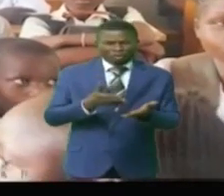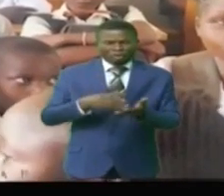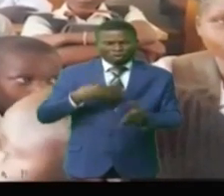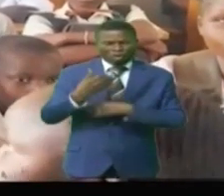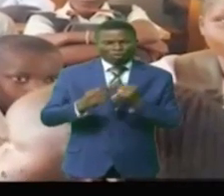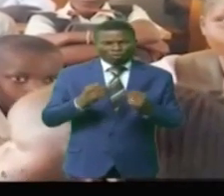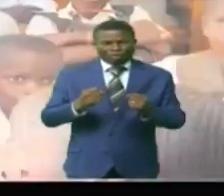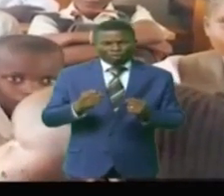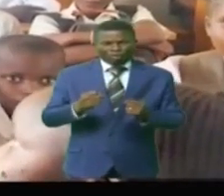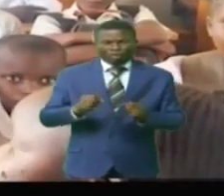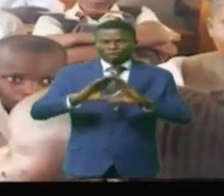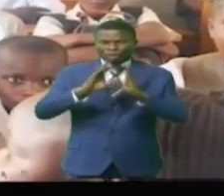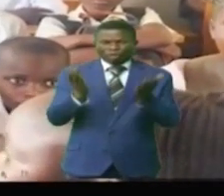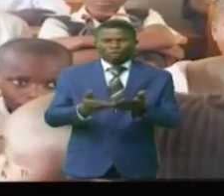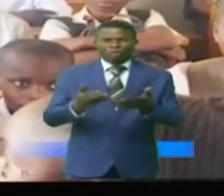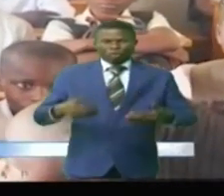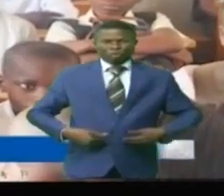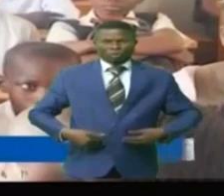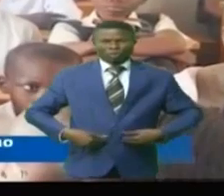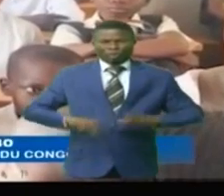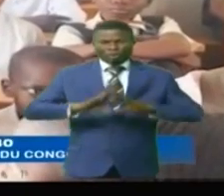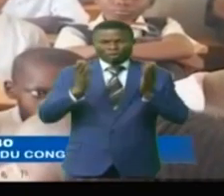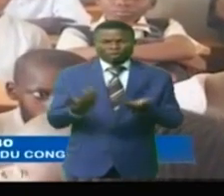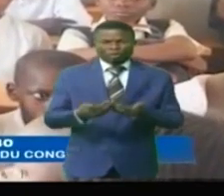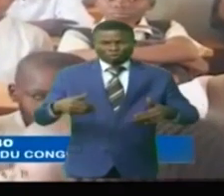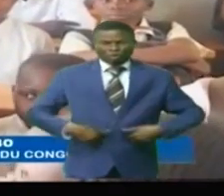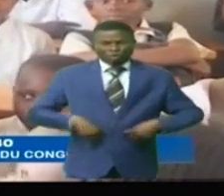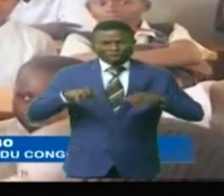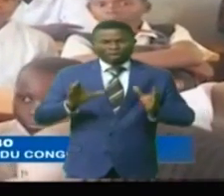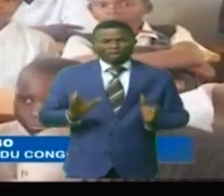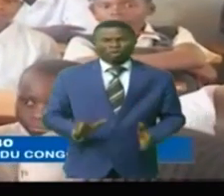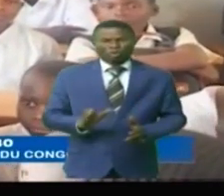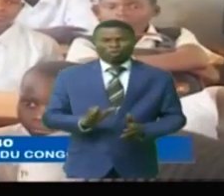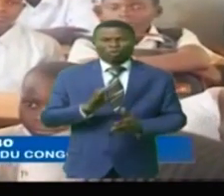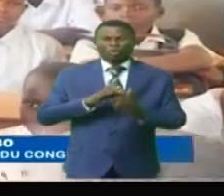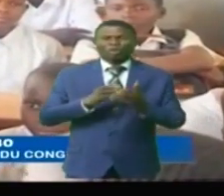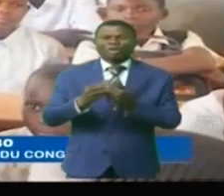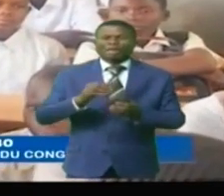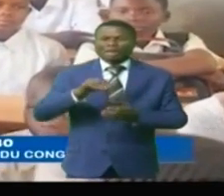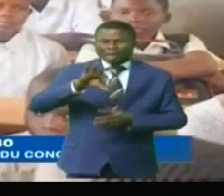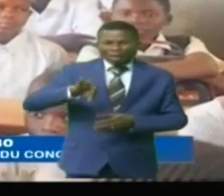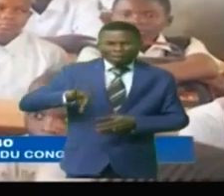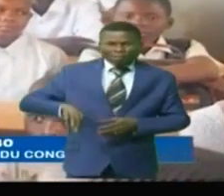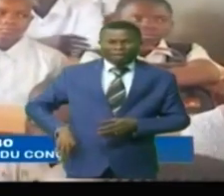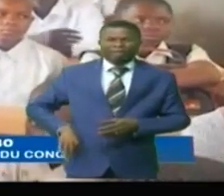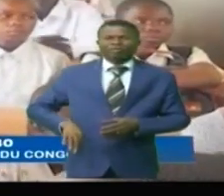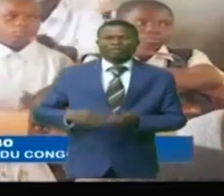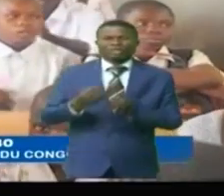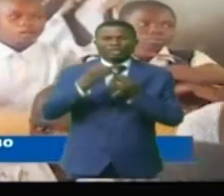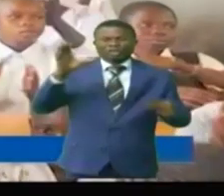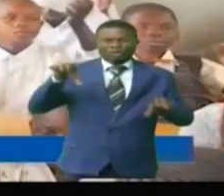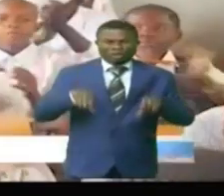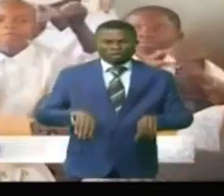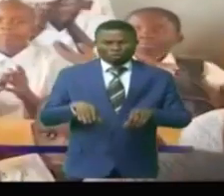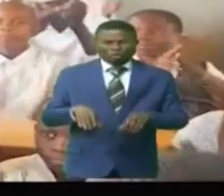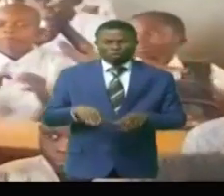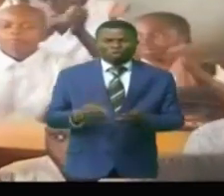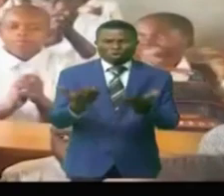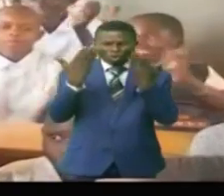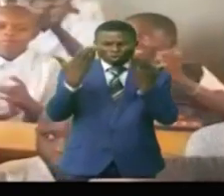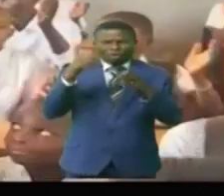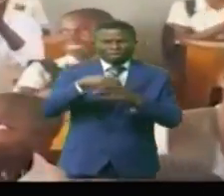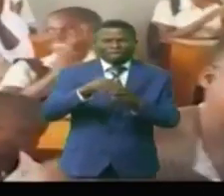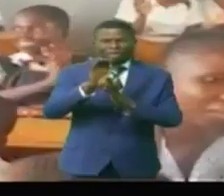enfants, tous les jeunes du Congo puissent profiter des richesses de leur pays, étudier dans le monde.